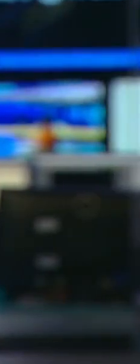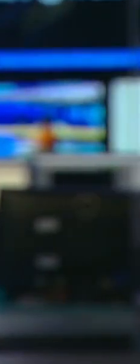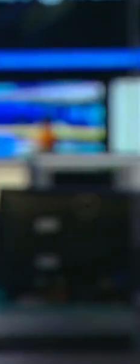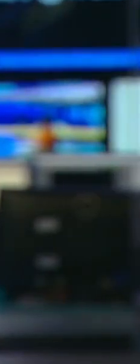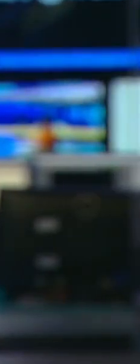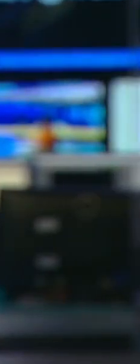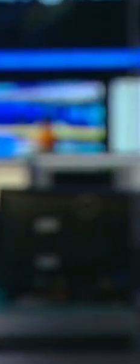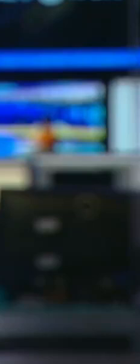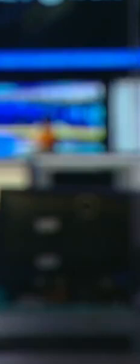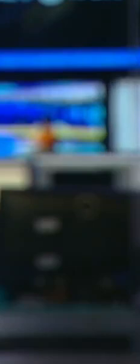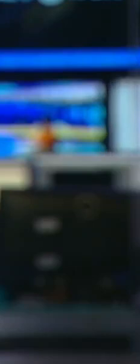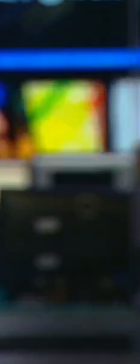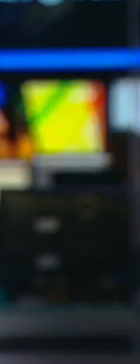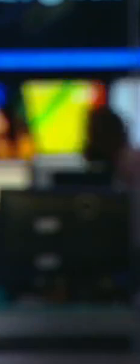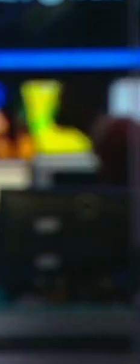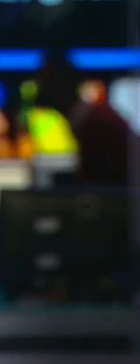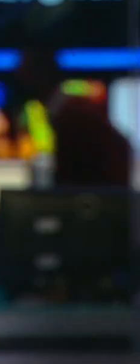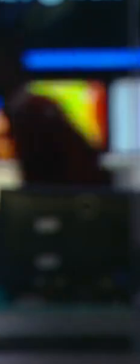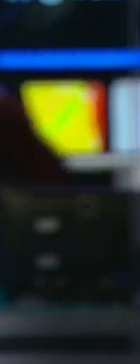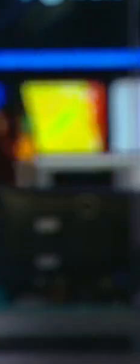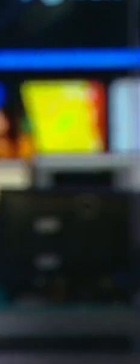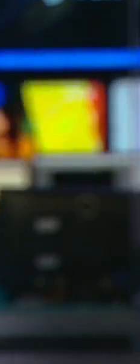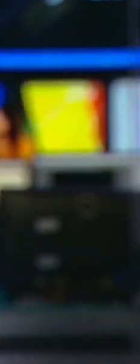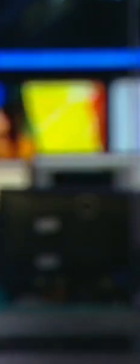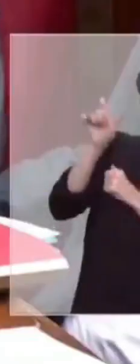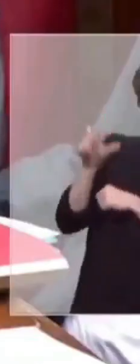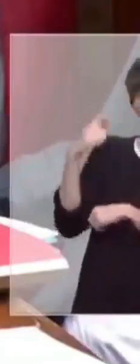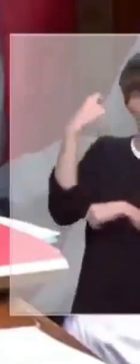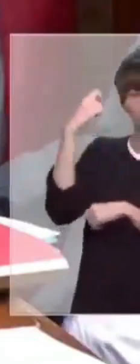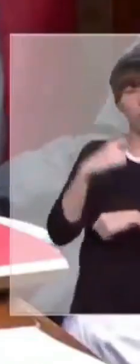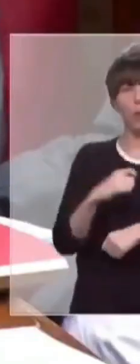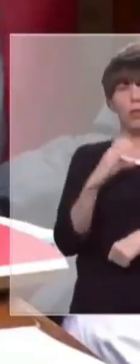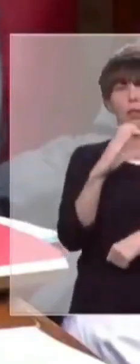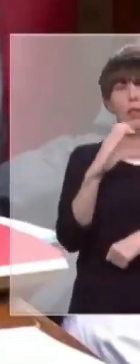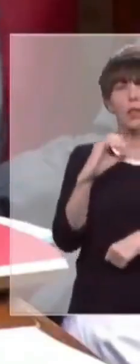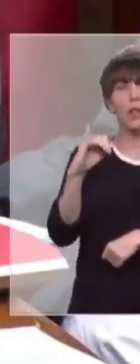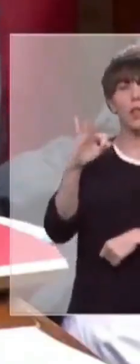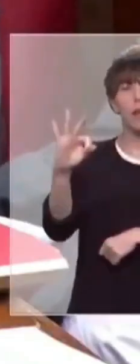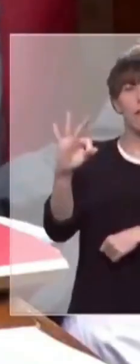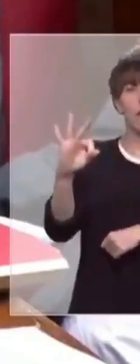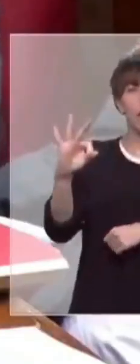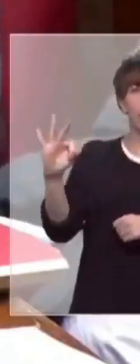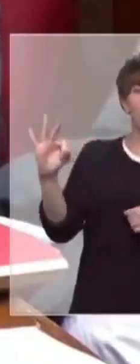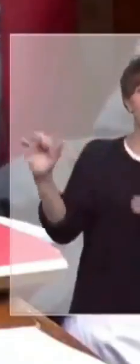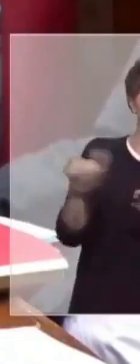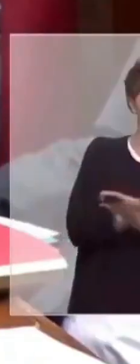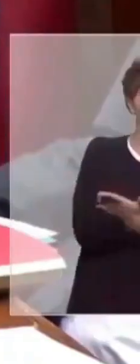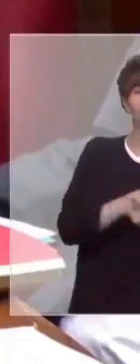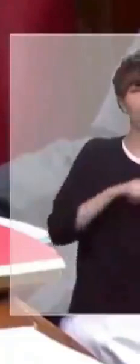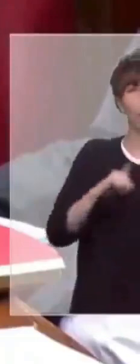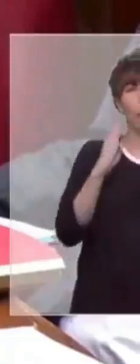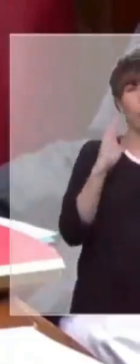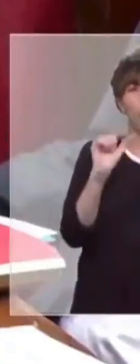نعم شروق، بالفعل هذا الحدث تم ليلة الأحد صباحا في الساعة